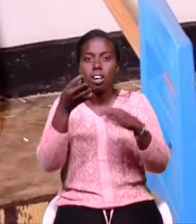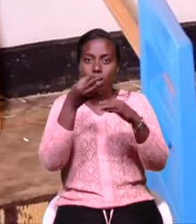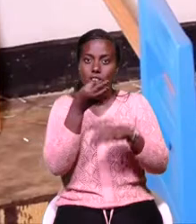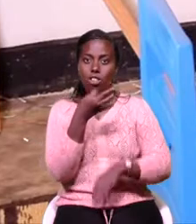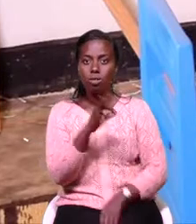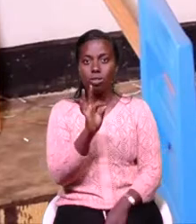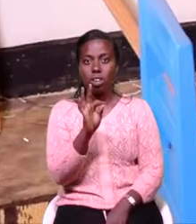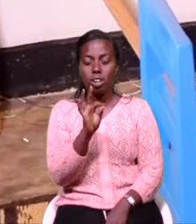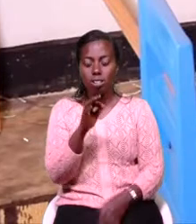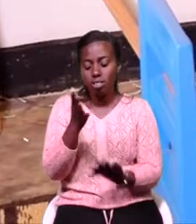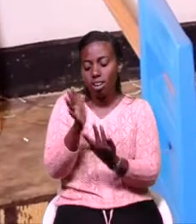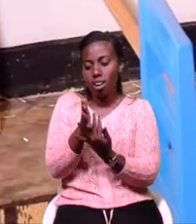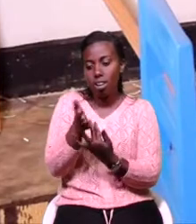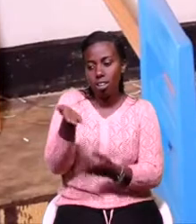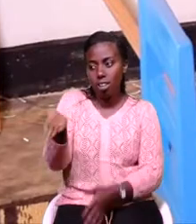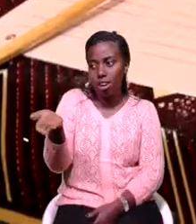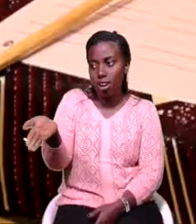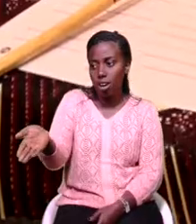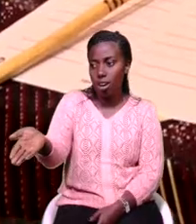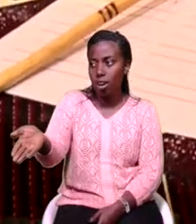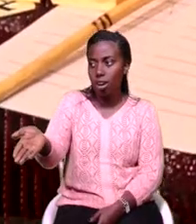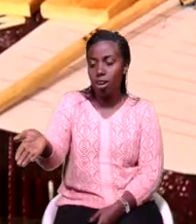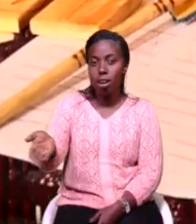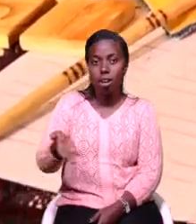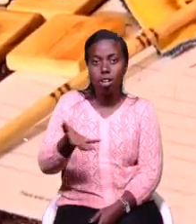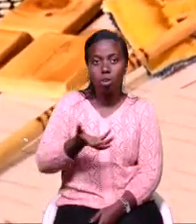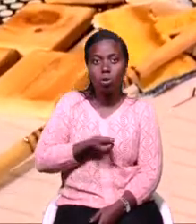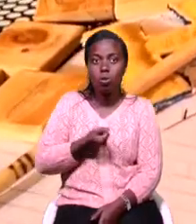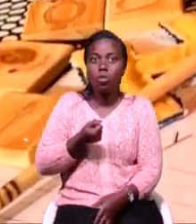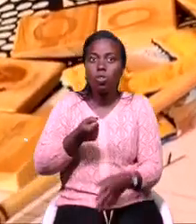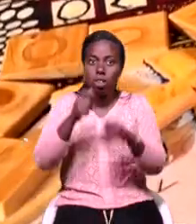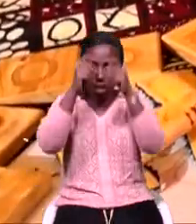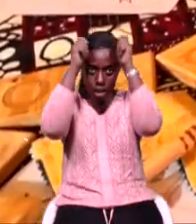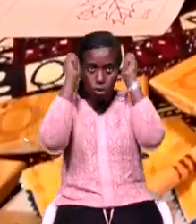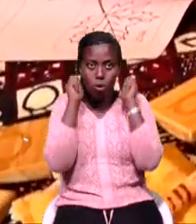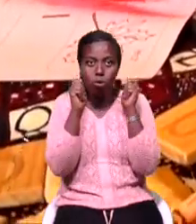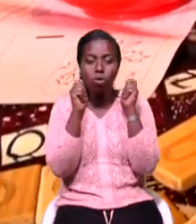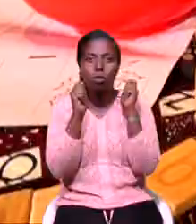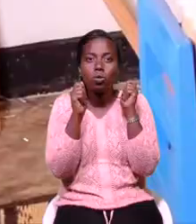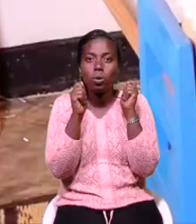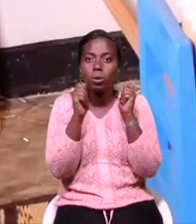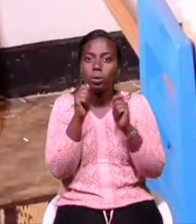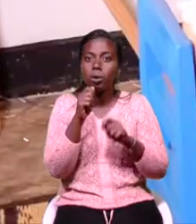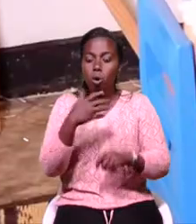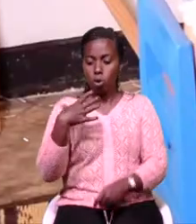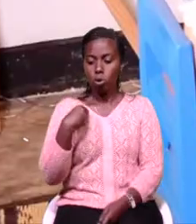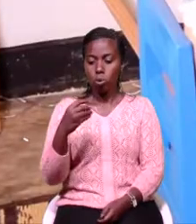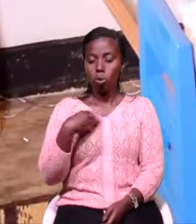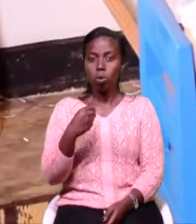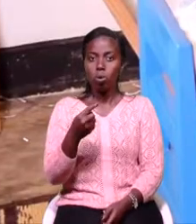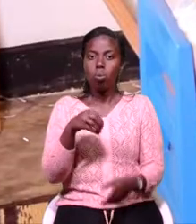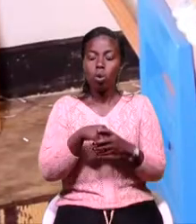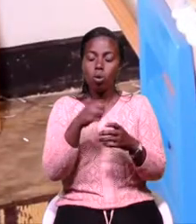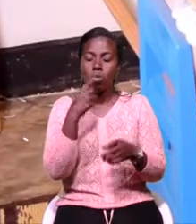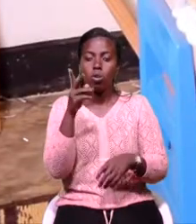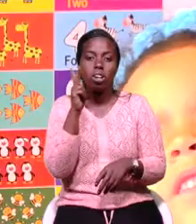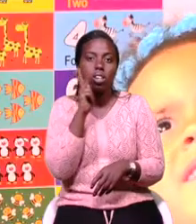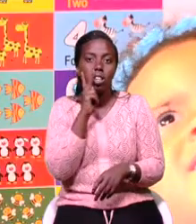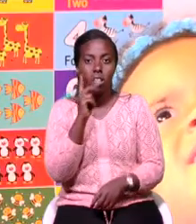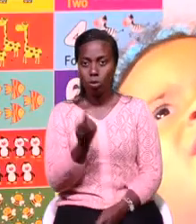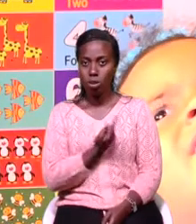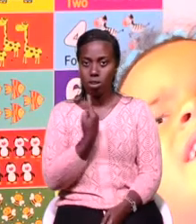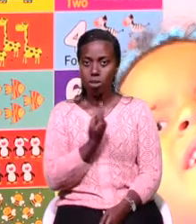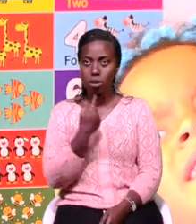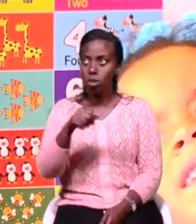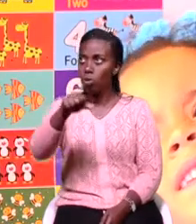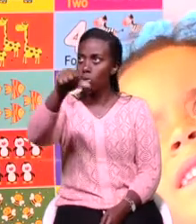igifaransa hagatangaha naho dufite iy'umuhondo naho bari kuvuga ikinyarwanda gusa ku